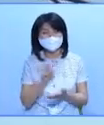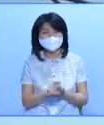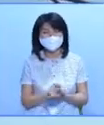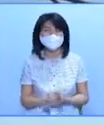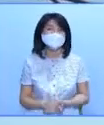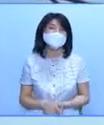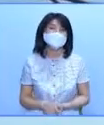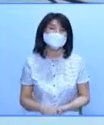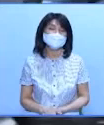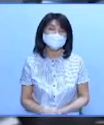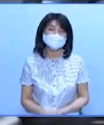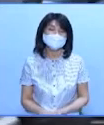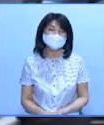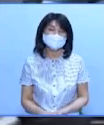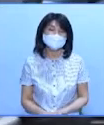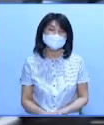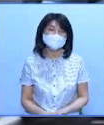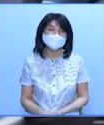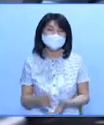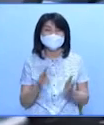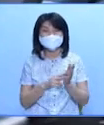үшін жүргізілетін шаралар.